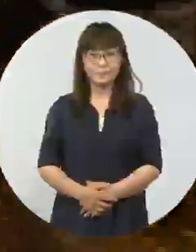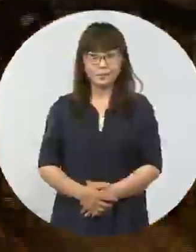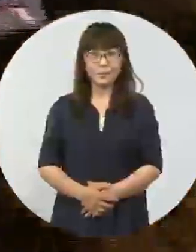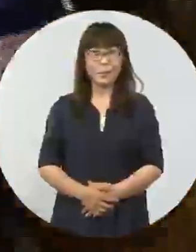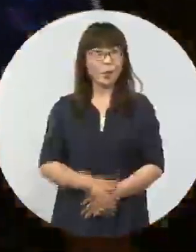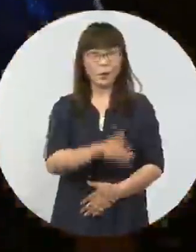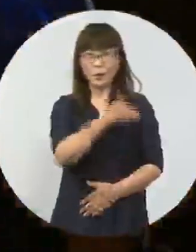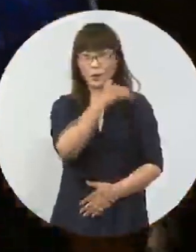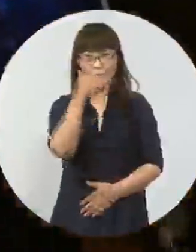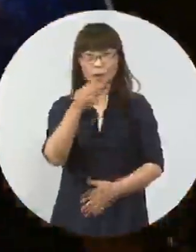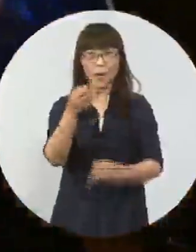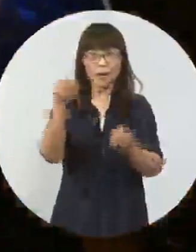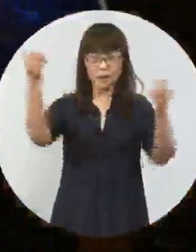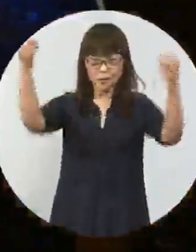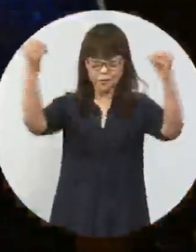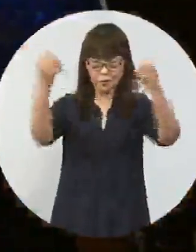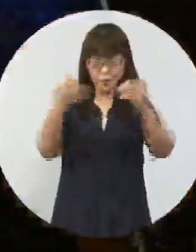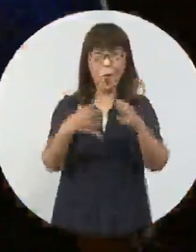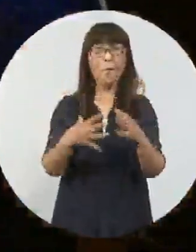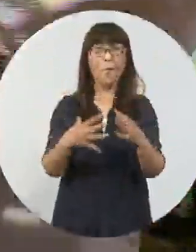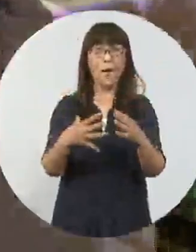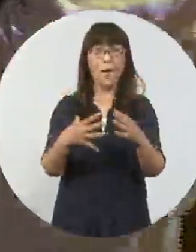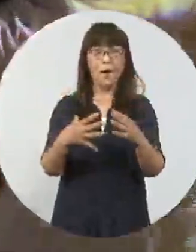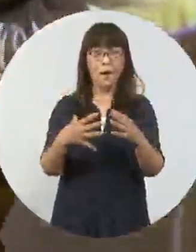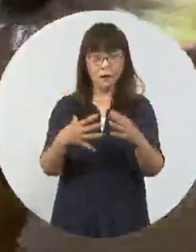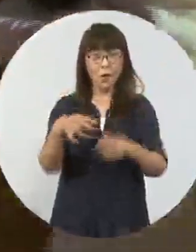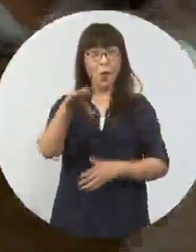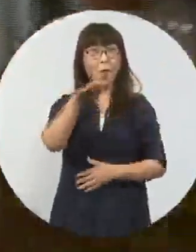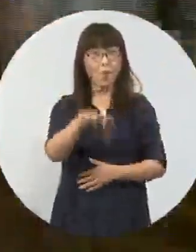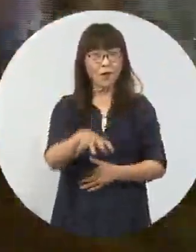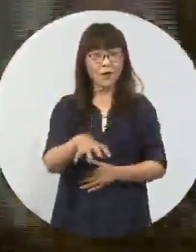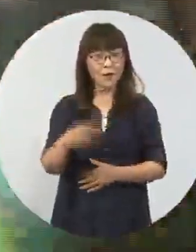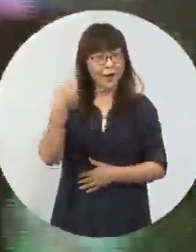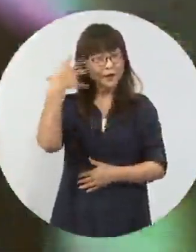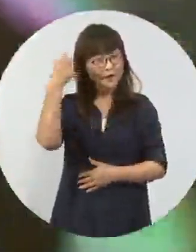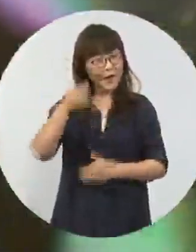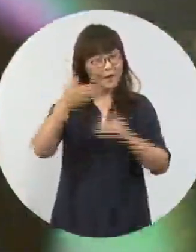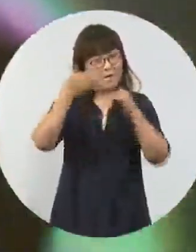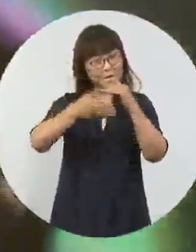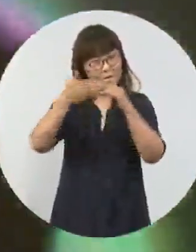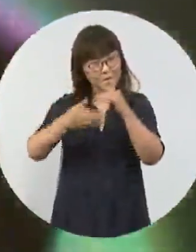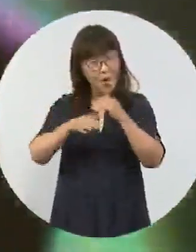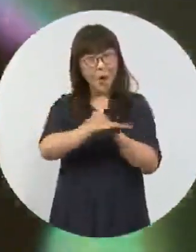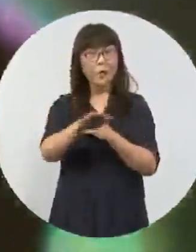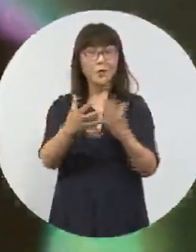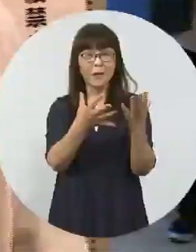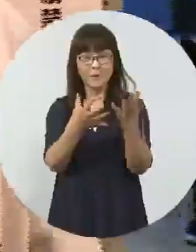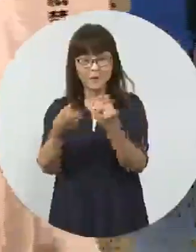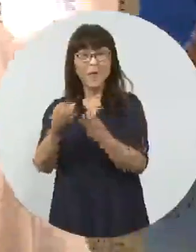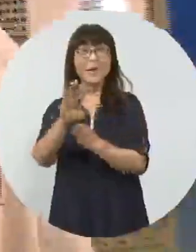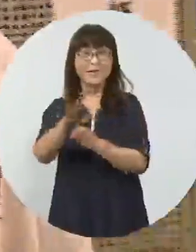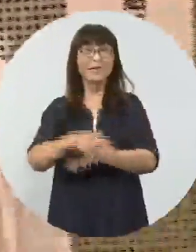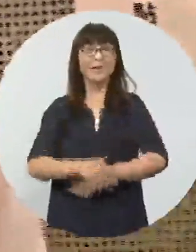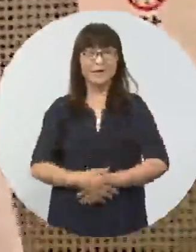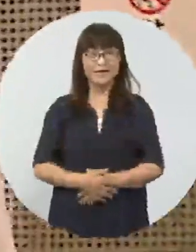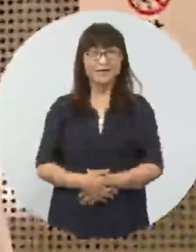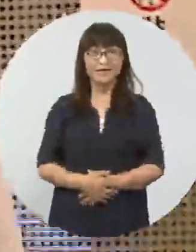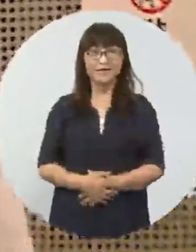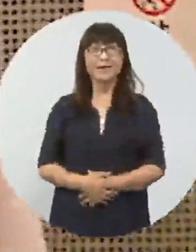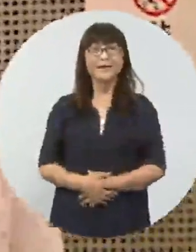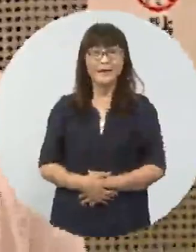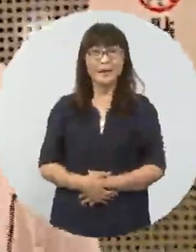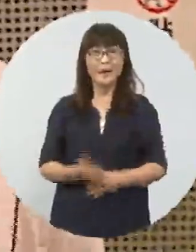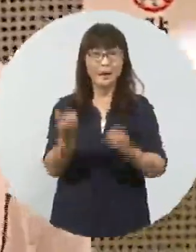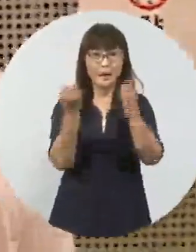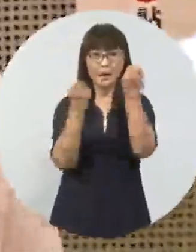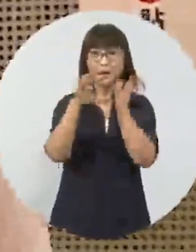鮮やかな照明の世界に記念撮影をする子どもたちが多く見られました。 なんかすごい劇